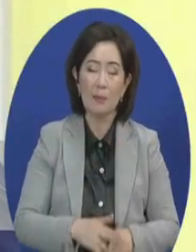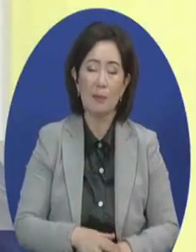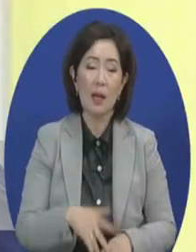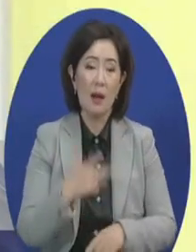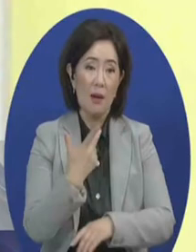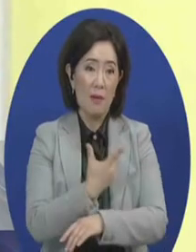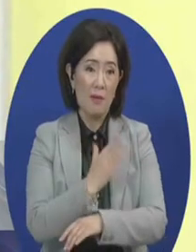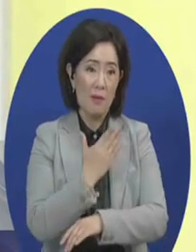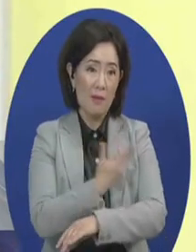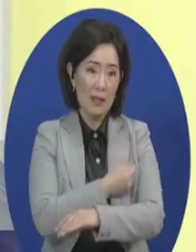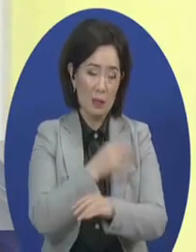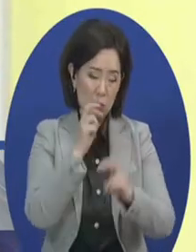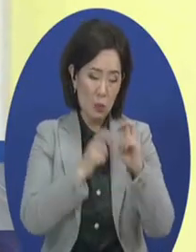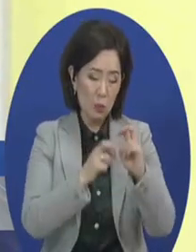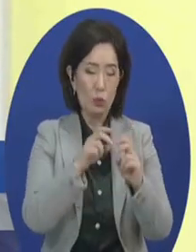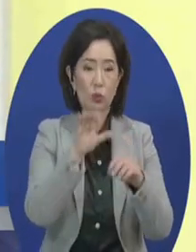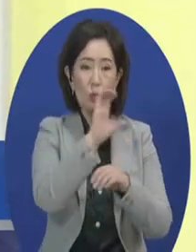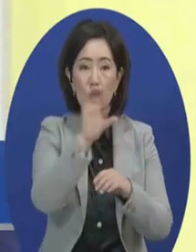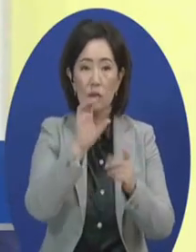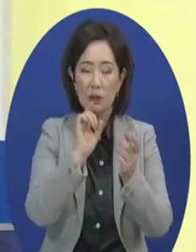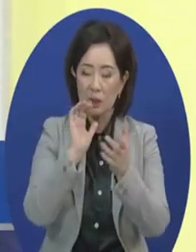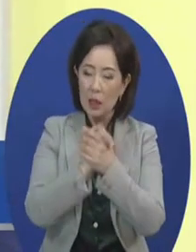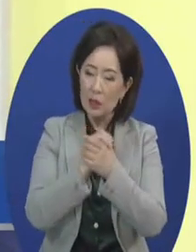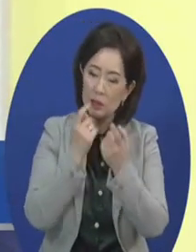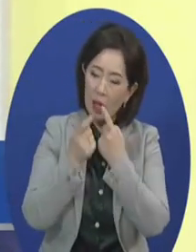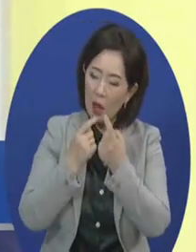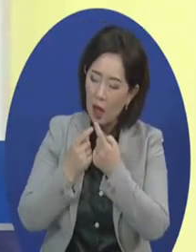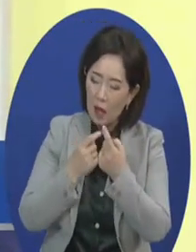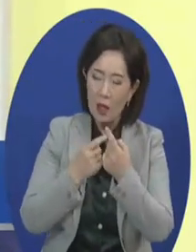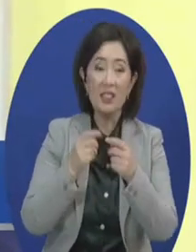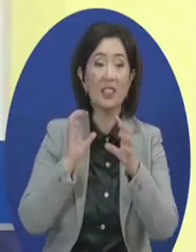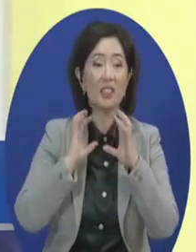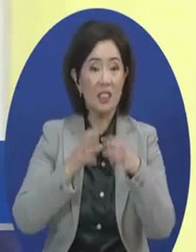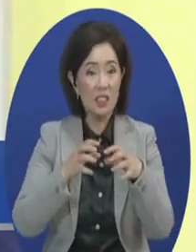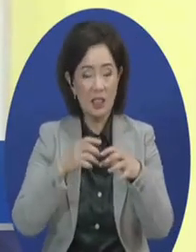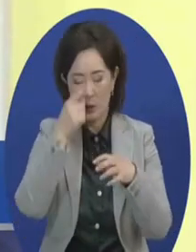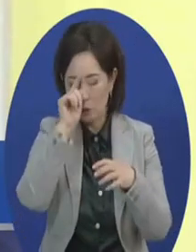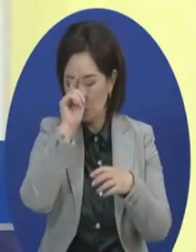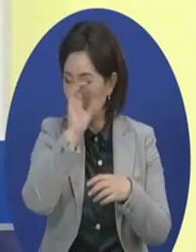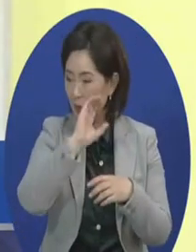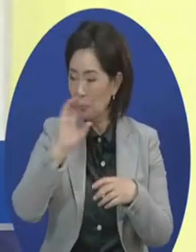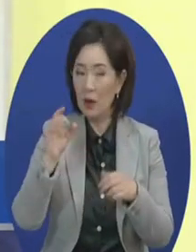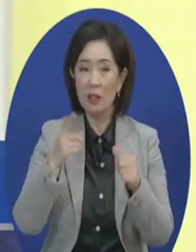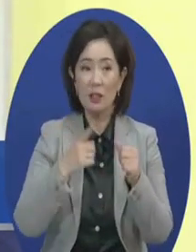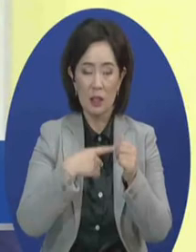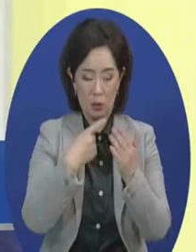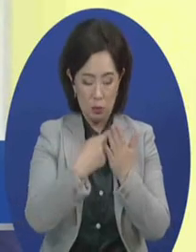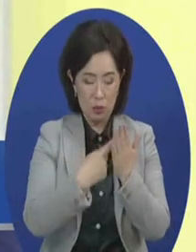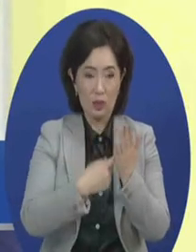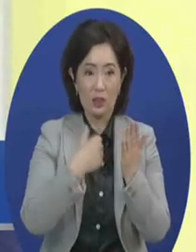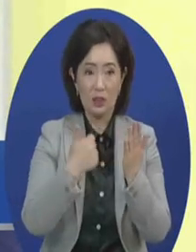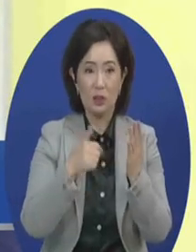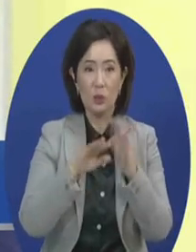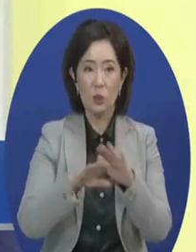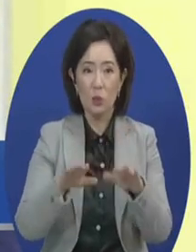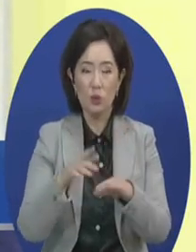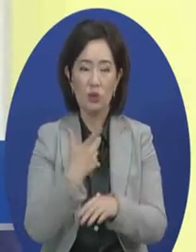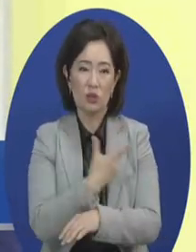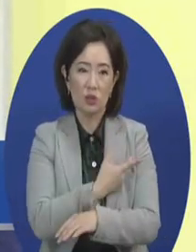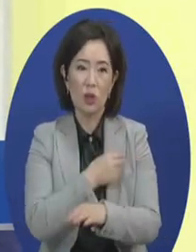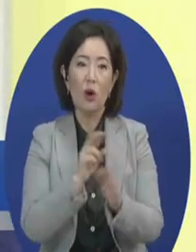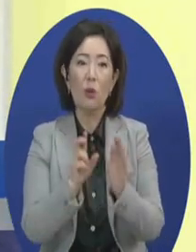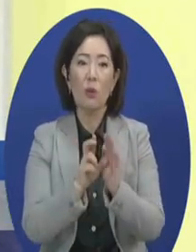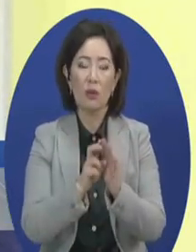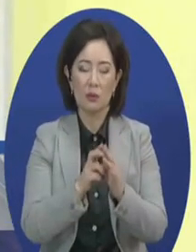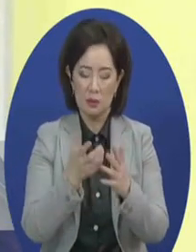Вакцин үйлдвэрлэгч орнуудтай бид нар хэлцээр хийж, мэдээж дэлхийн эрүүл мэндийн байгууллагууд бүртгэгдсэн тийм хүүхдэд хийж болох энэ вакцин